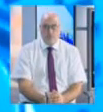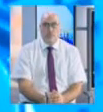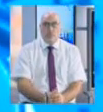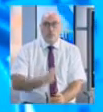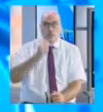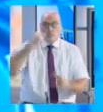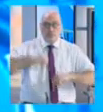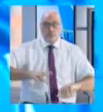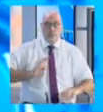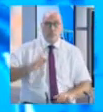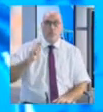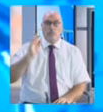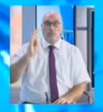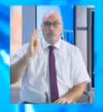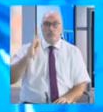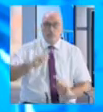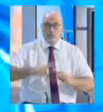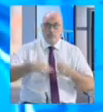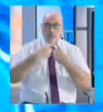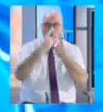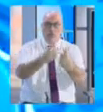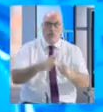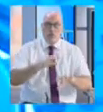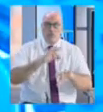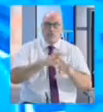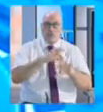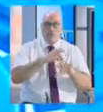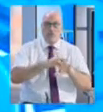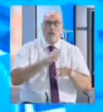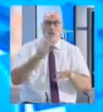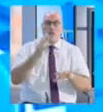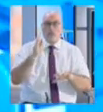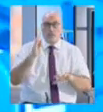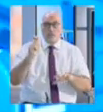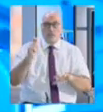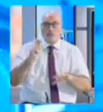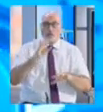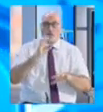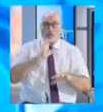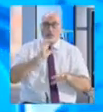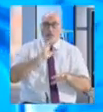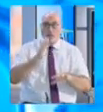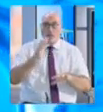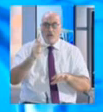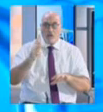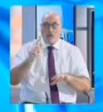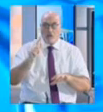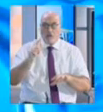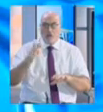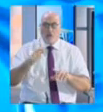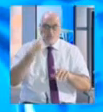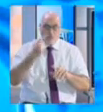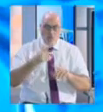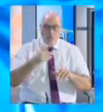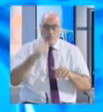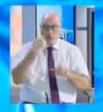الوزير الأول أيمن بن عبد الرحمن تنقل بعدها إلى مستشفى بوزيد عمار بالقالة، حيث وقف على الوضعية الصحية